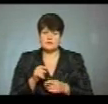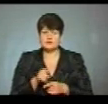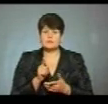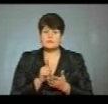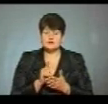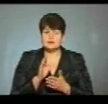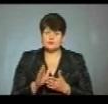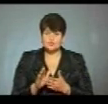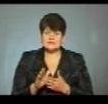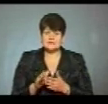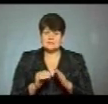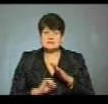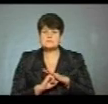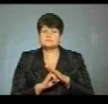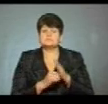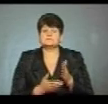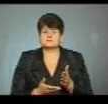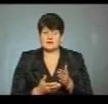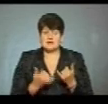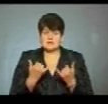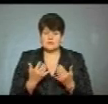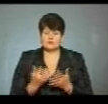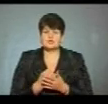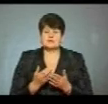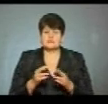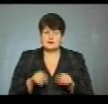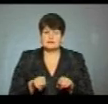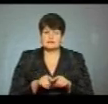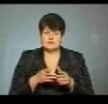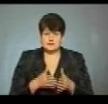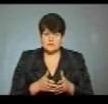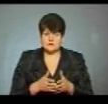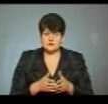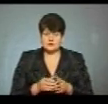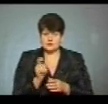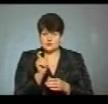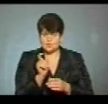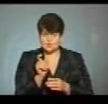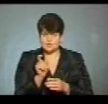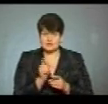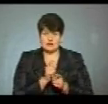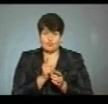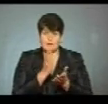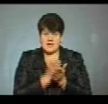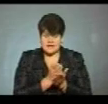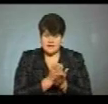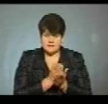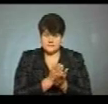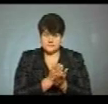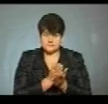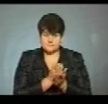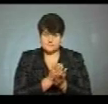бути з якимось підґрунтуванням. А зараз виходить так, що вирізали якийсь кусочок, реформа є, але